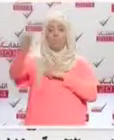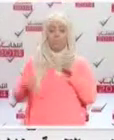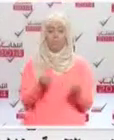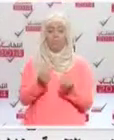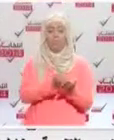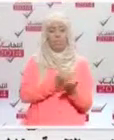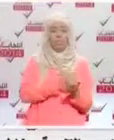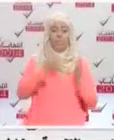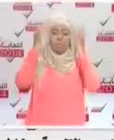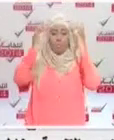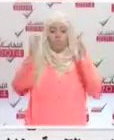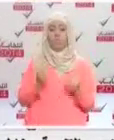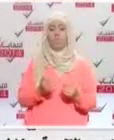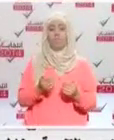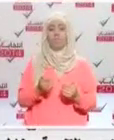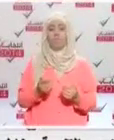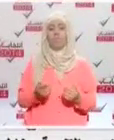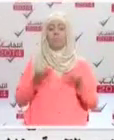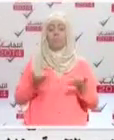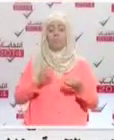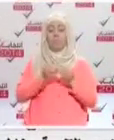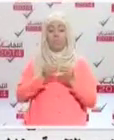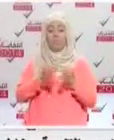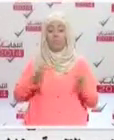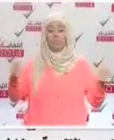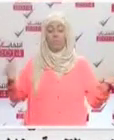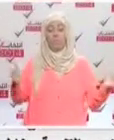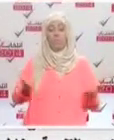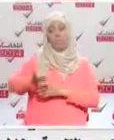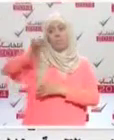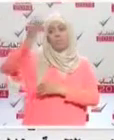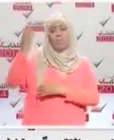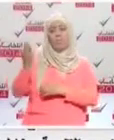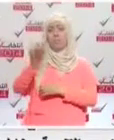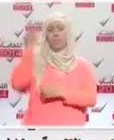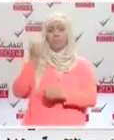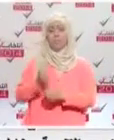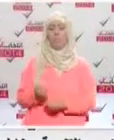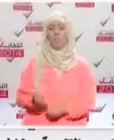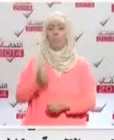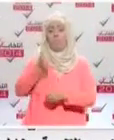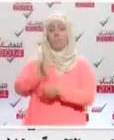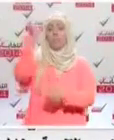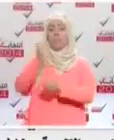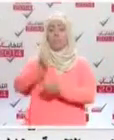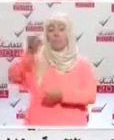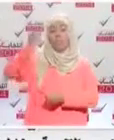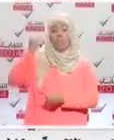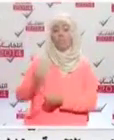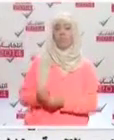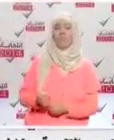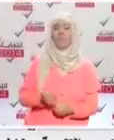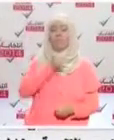كل مشاكل ما هيش مشاكل جت من الثورة، هذه مشاكل متراكمة من 50 سنة، ولكن الثورة هي اللي مكرت باش نعرفوهم